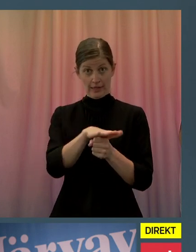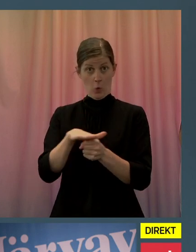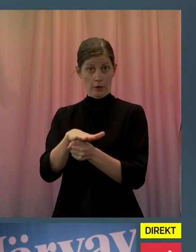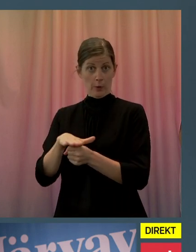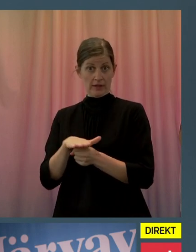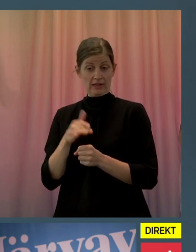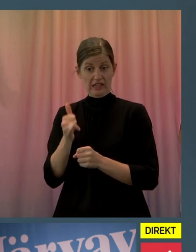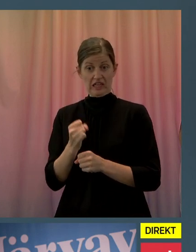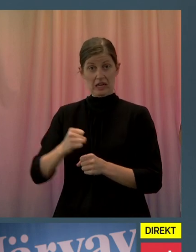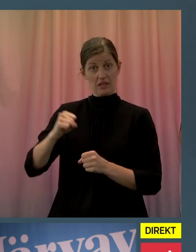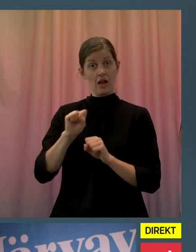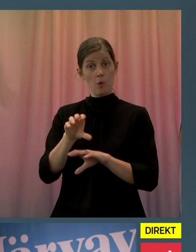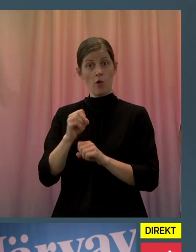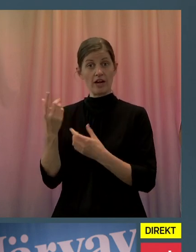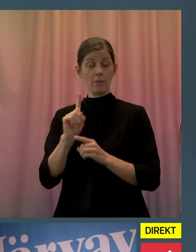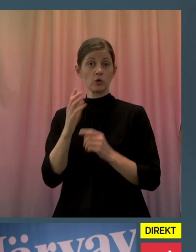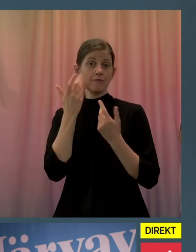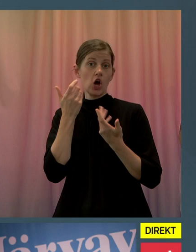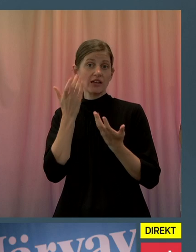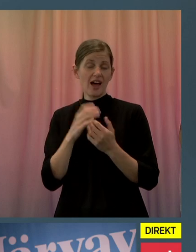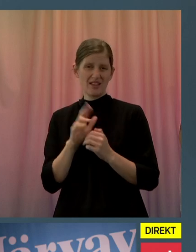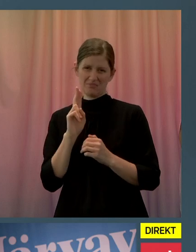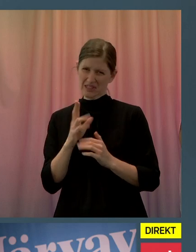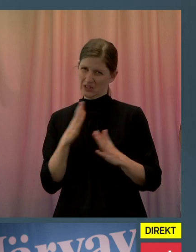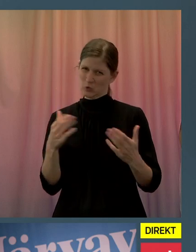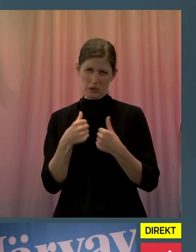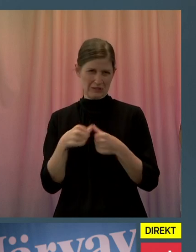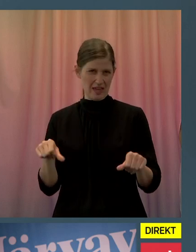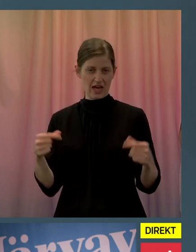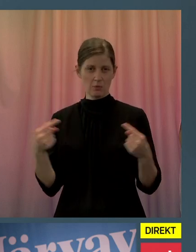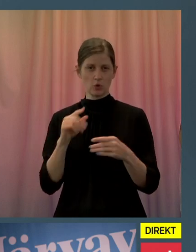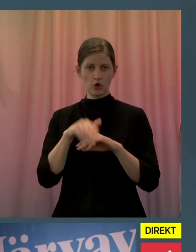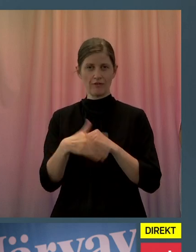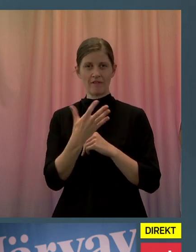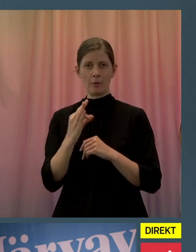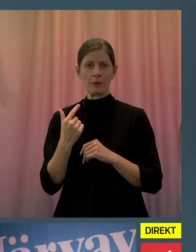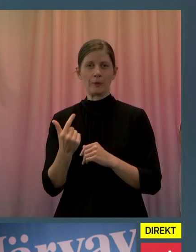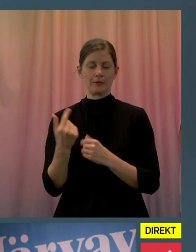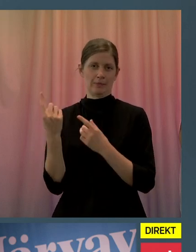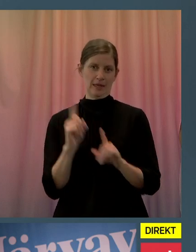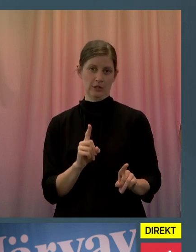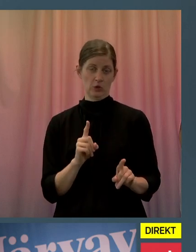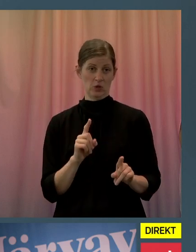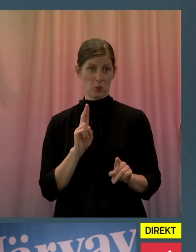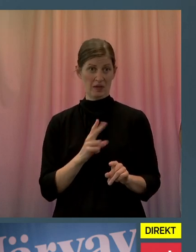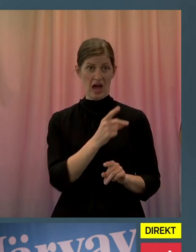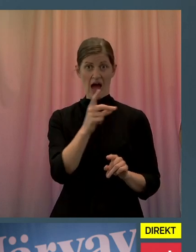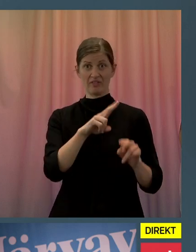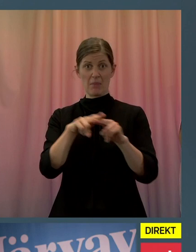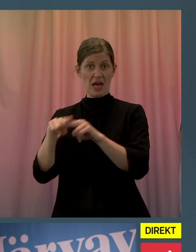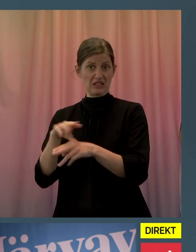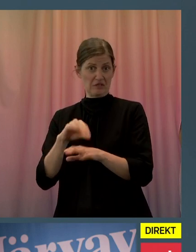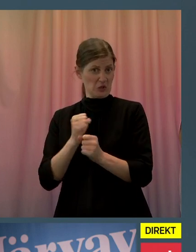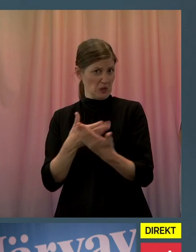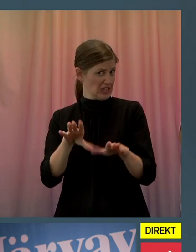kriminaliteten påverkar vardagslivet. Det är ett enormt svek mot över en halv miljon människor som hade varit helt otänkbart på